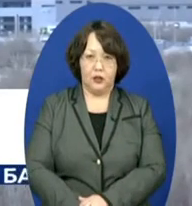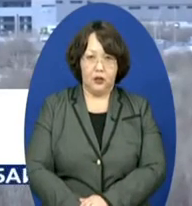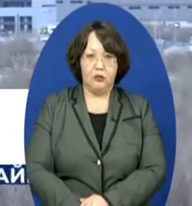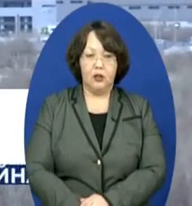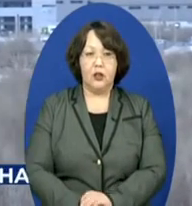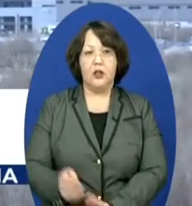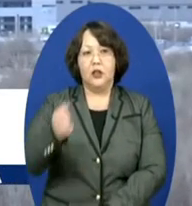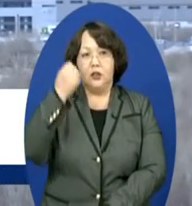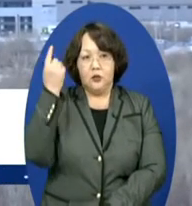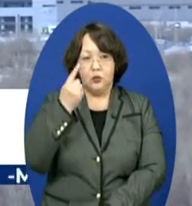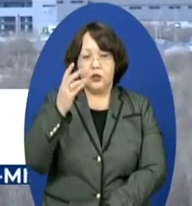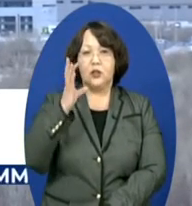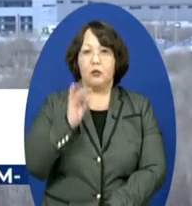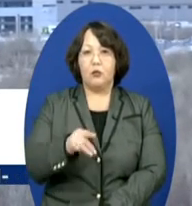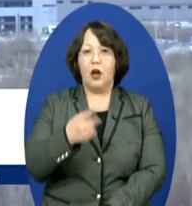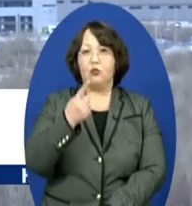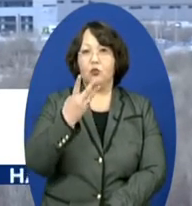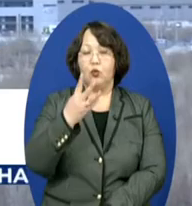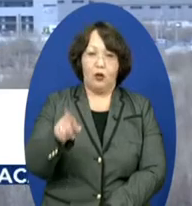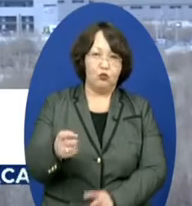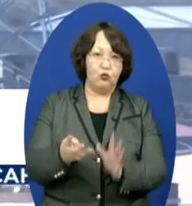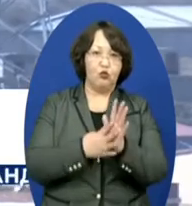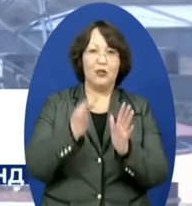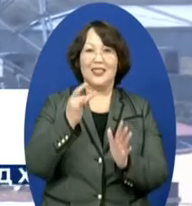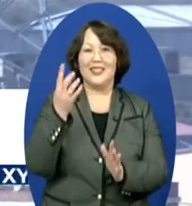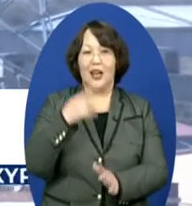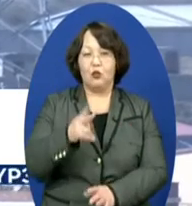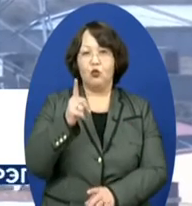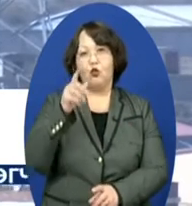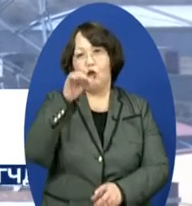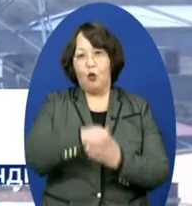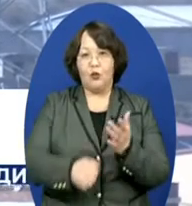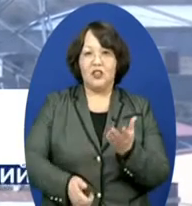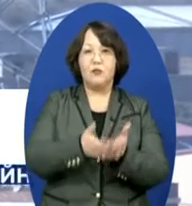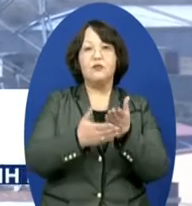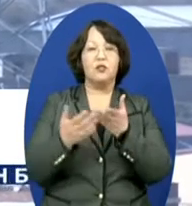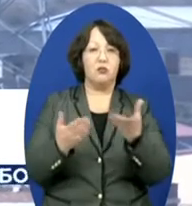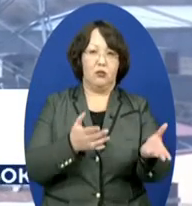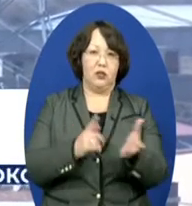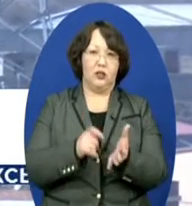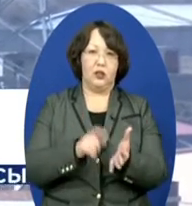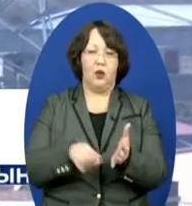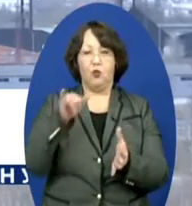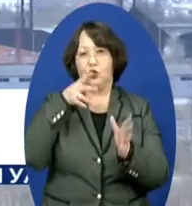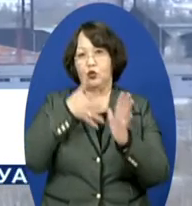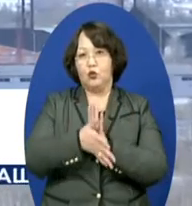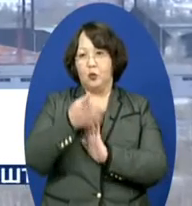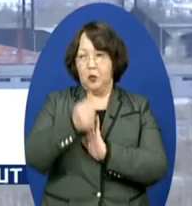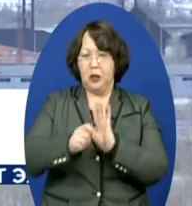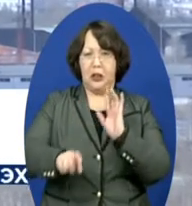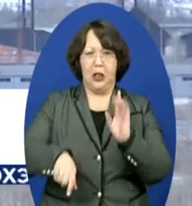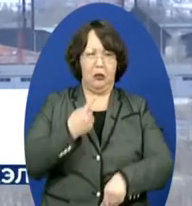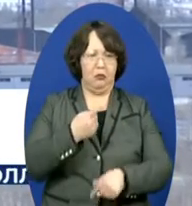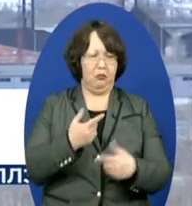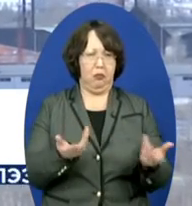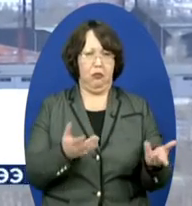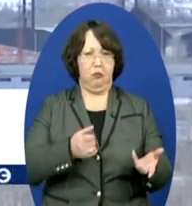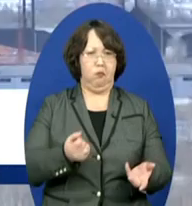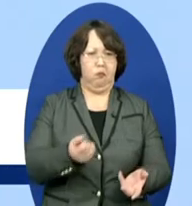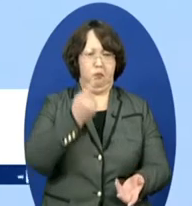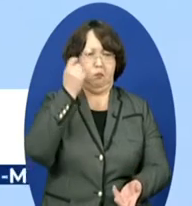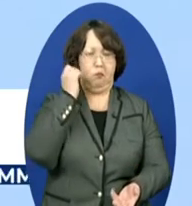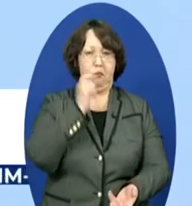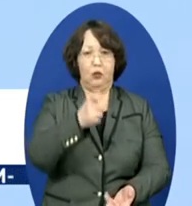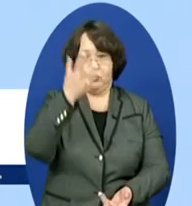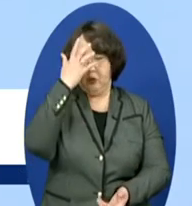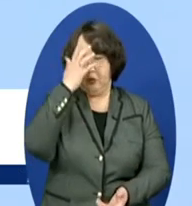маа. Эрчим хүчний салбарт 14.9 их найд төврийн хөрөнгө оруулалт шаардлагатай. Улсын төсвөөс давсан энэ мөнгийг төр хувийн ившил